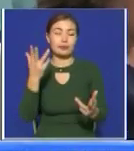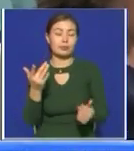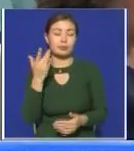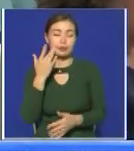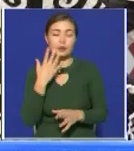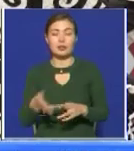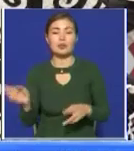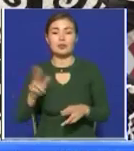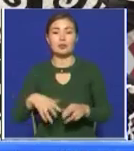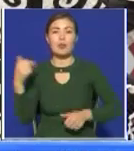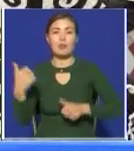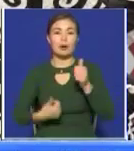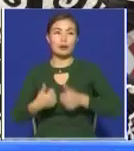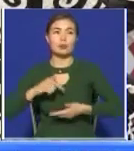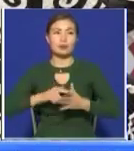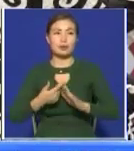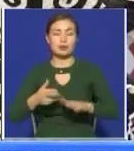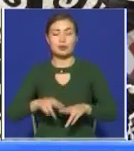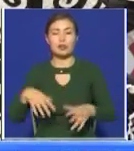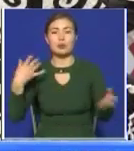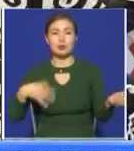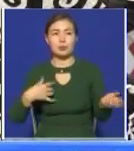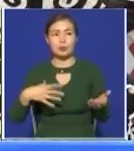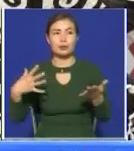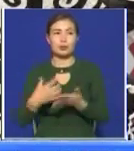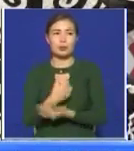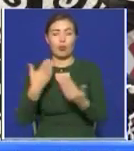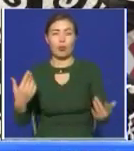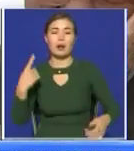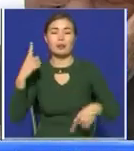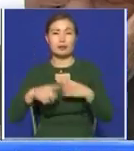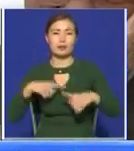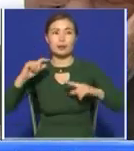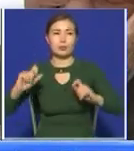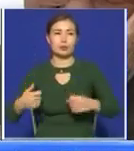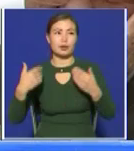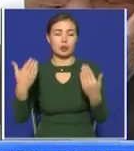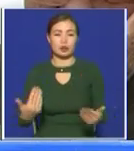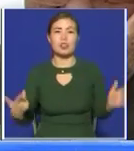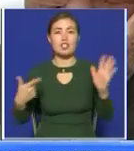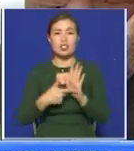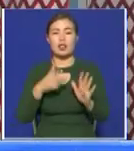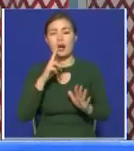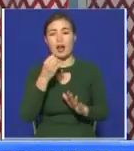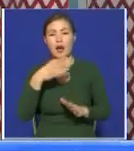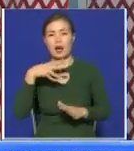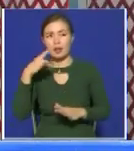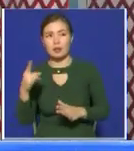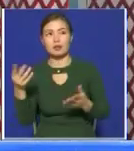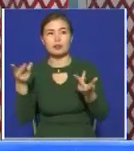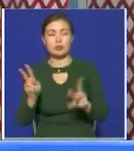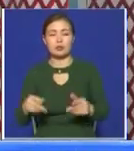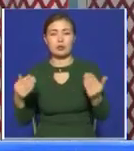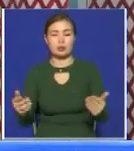өнер дәріптеген бұл байқаудың мақсаты осы қайқылардан жеткен асыл өнерді үзбей келешекке табыстау, жеті қайқының мол мұрасын жас